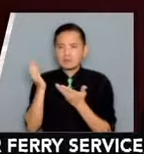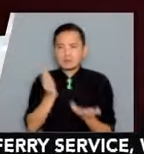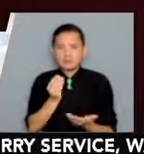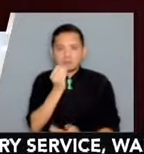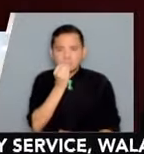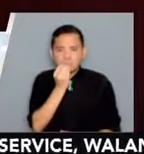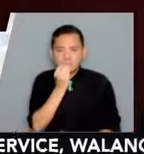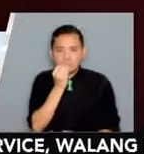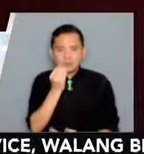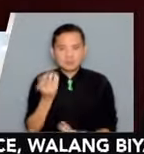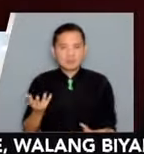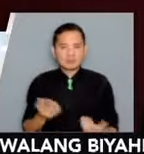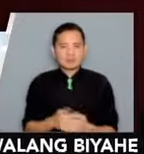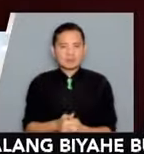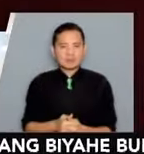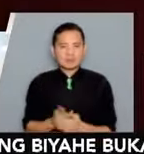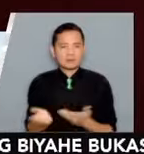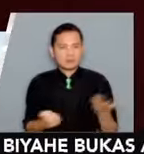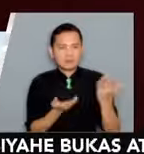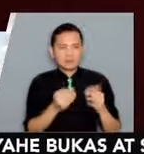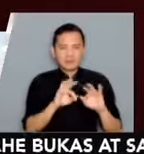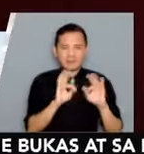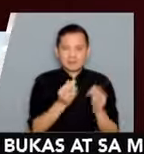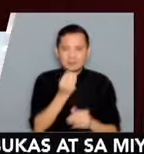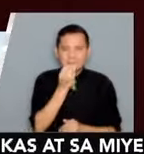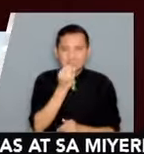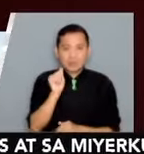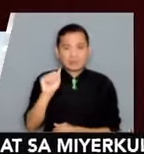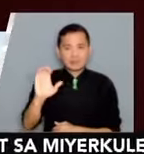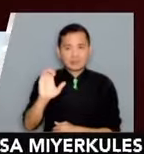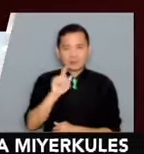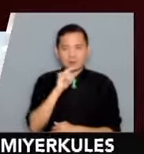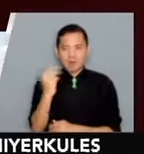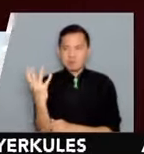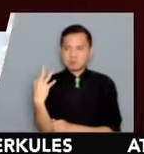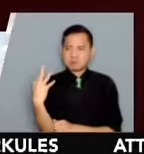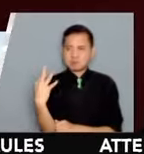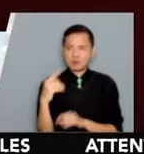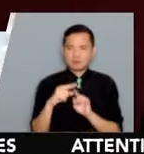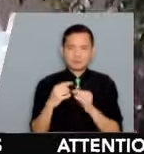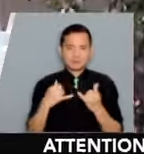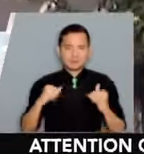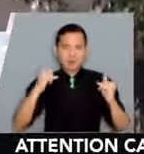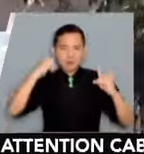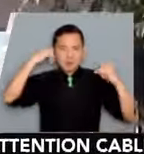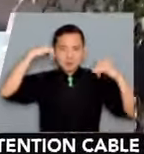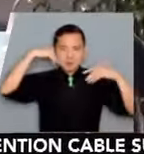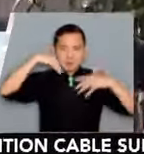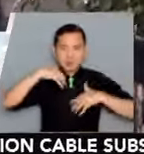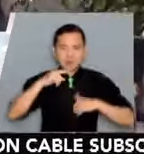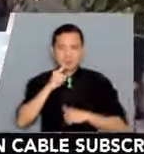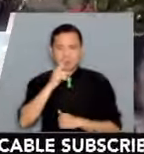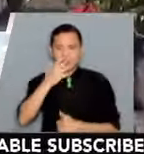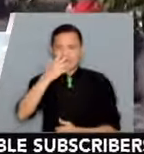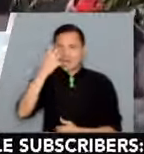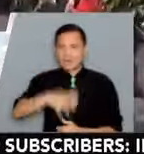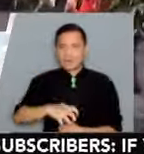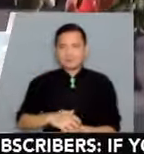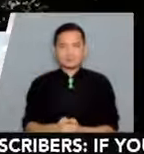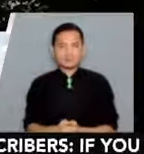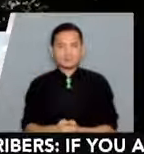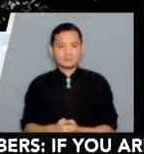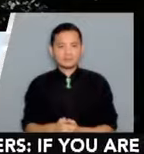Kahit manlakas ka ng aircon ko pero tagaktak pa rin yung pawis. Kasi sobrang init. Ayon sa pag-aaral ng University of